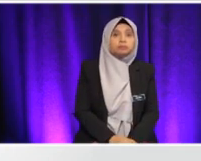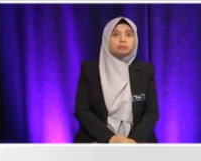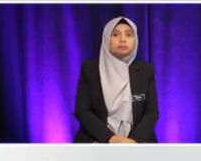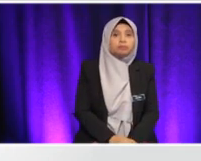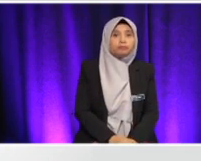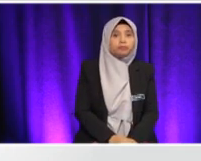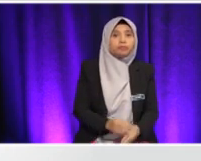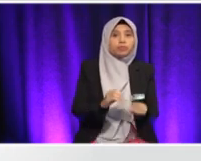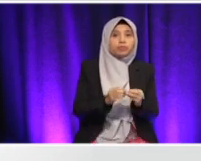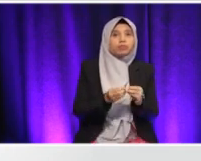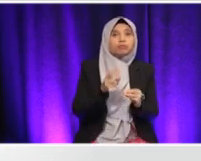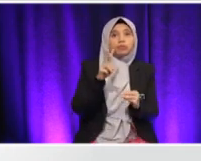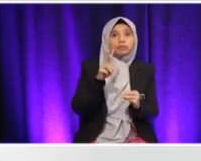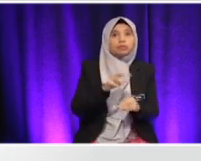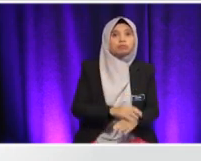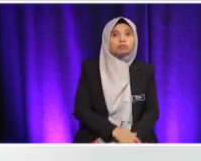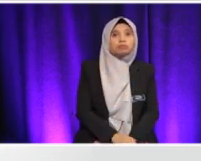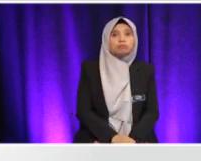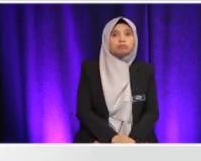yang kedua